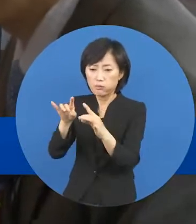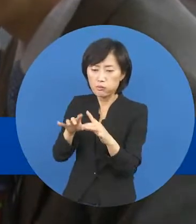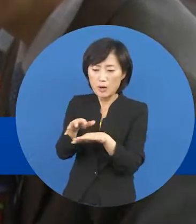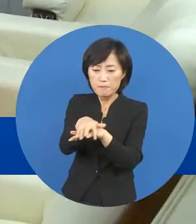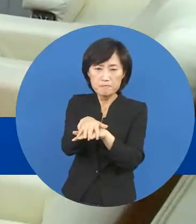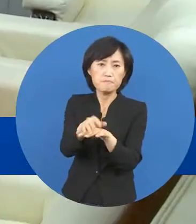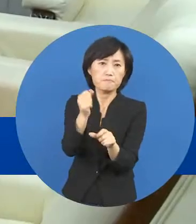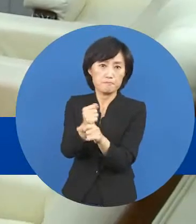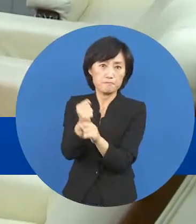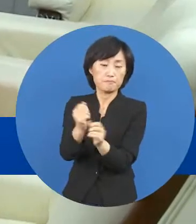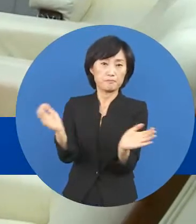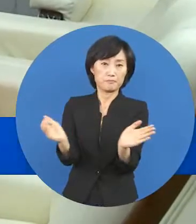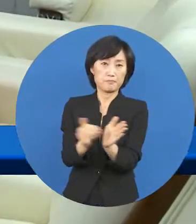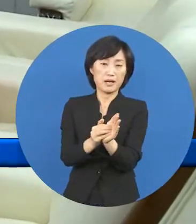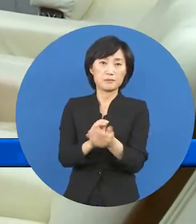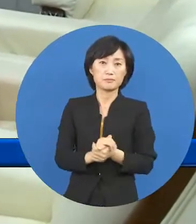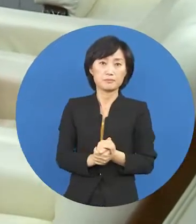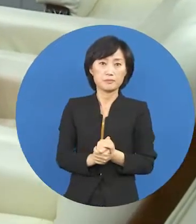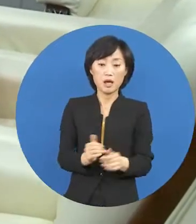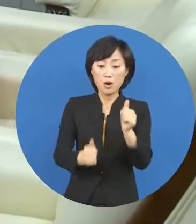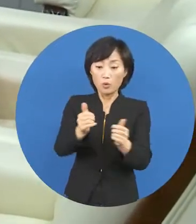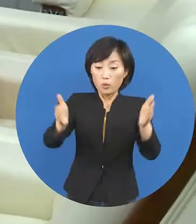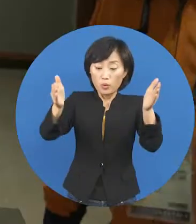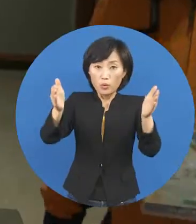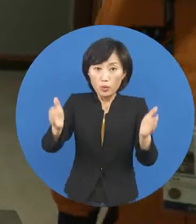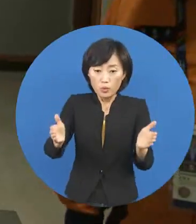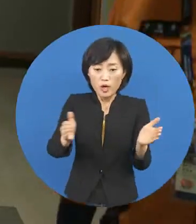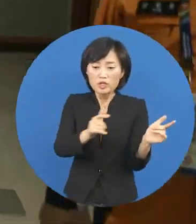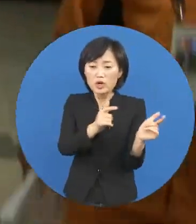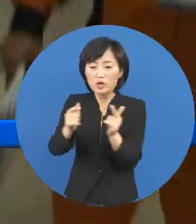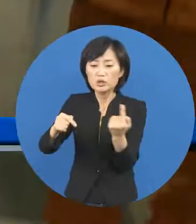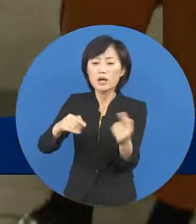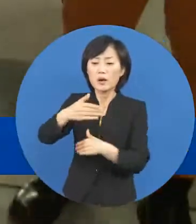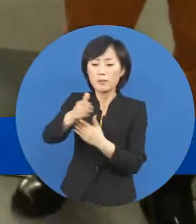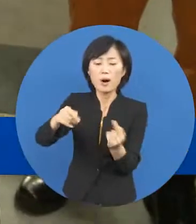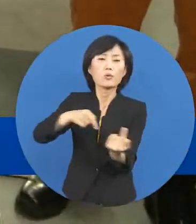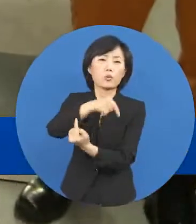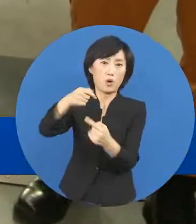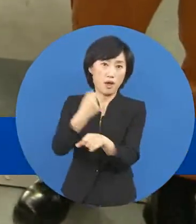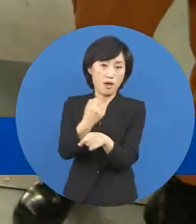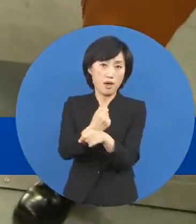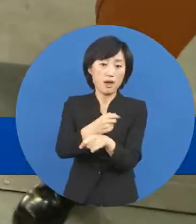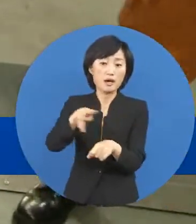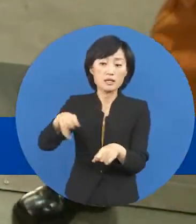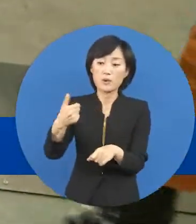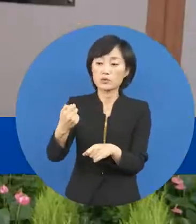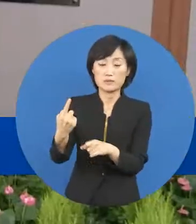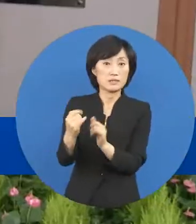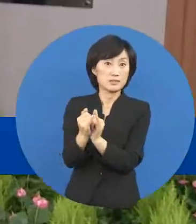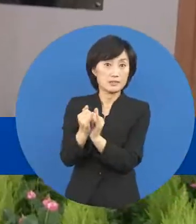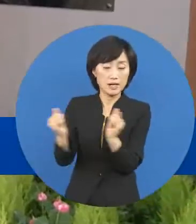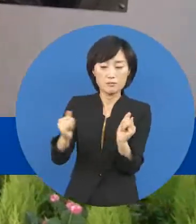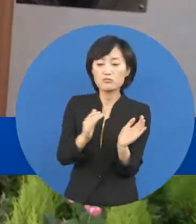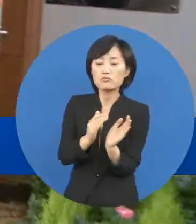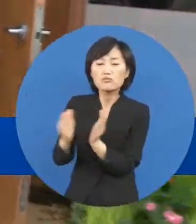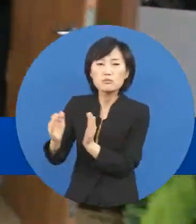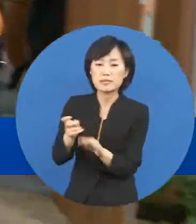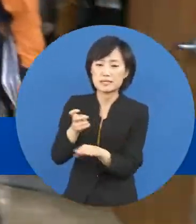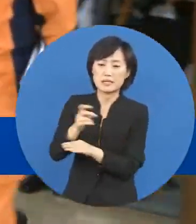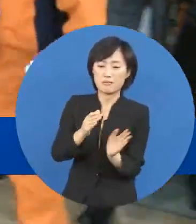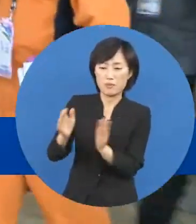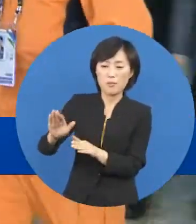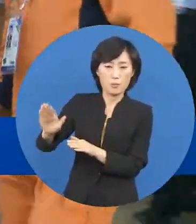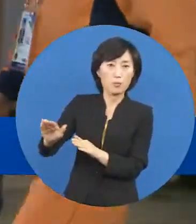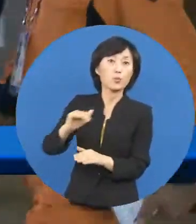간 실시간 통신체계도 구축했습니다. 대회 기간 중 소방안전종합상황실을 운영해 252명의